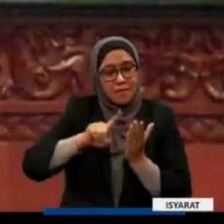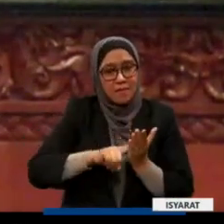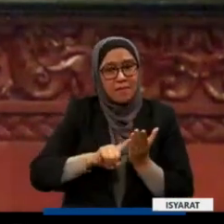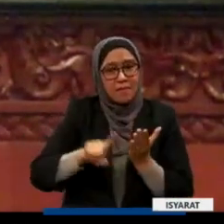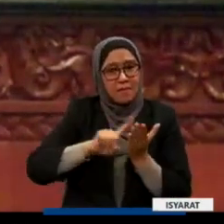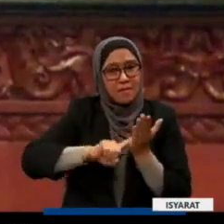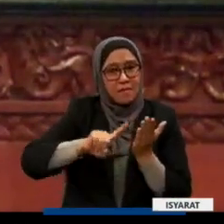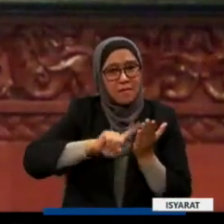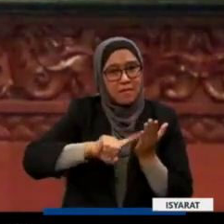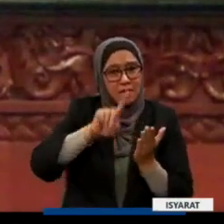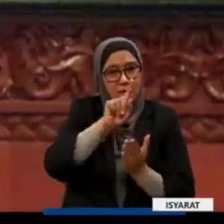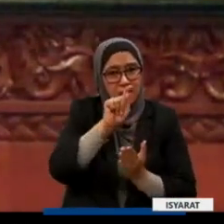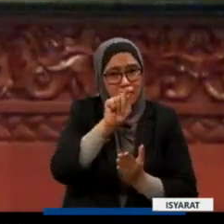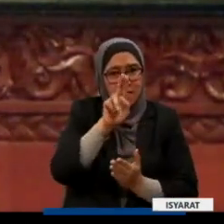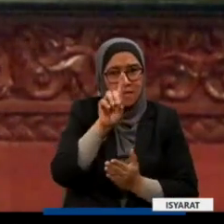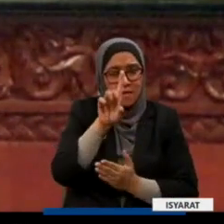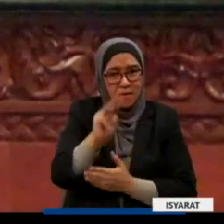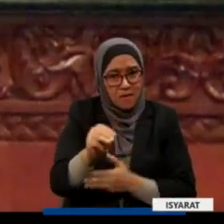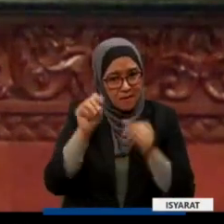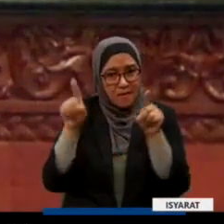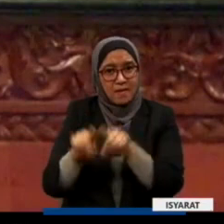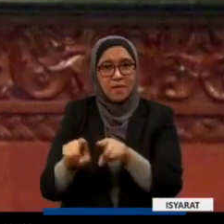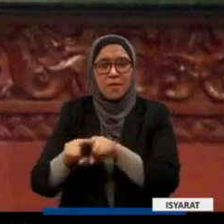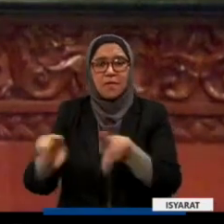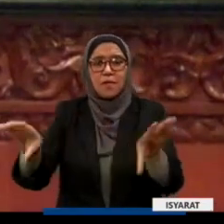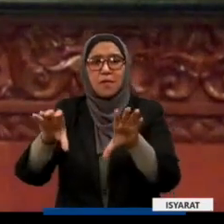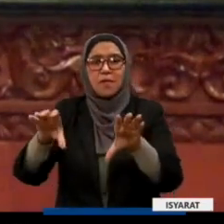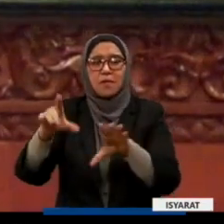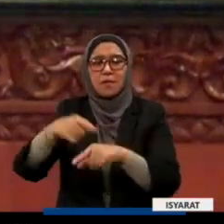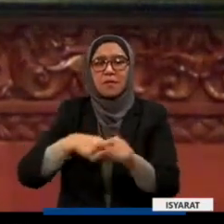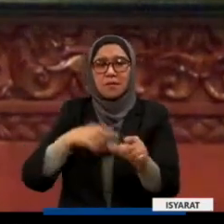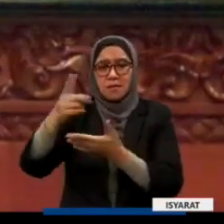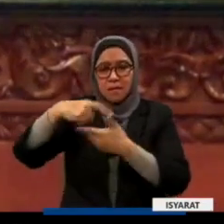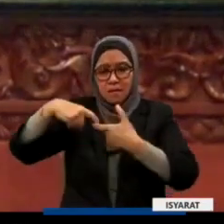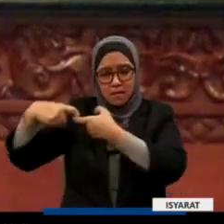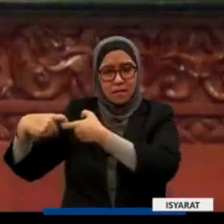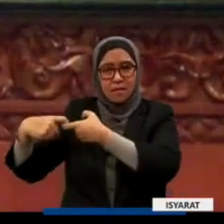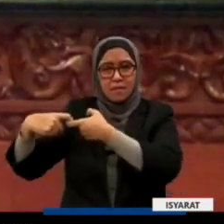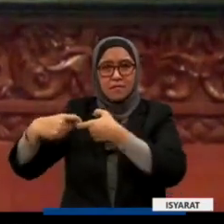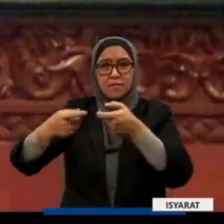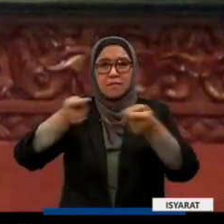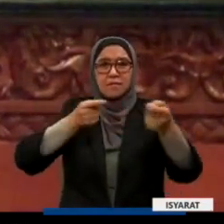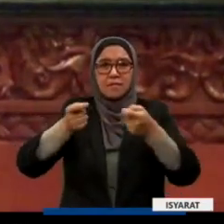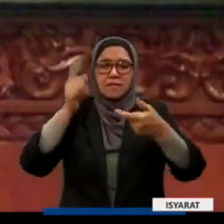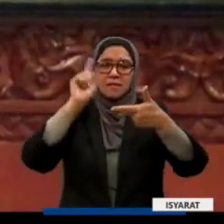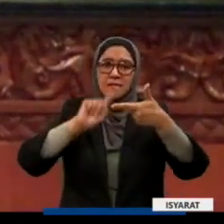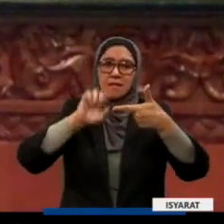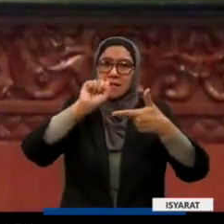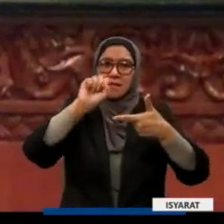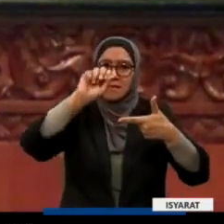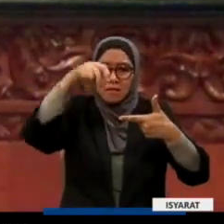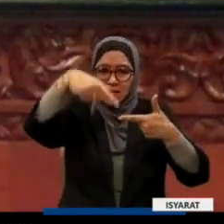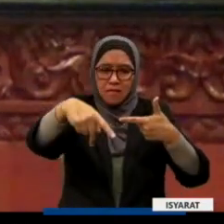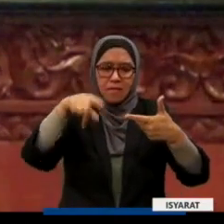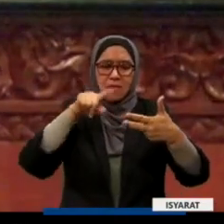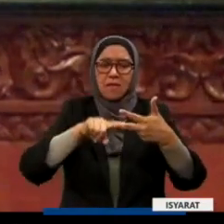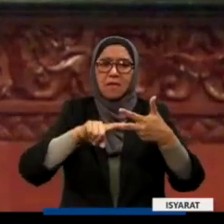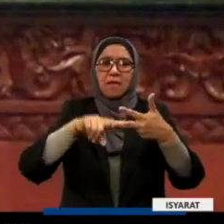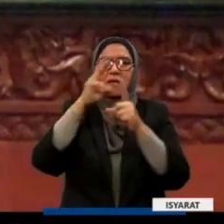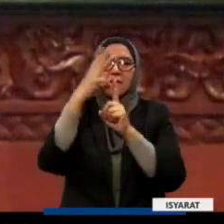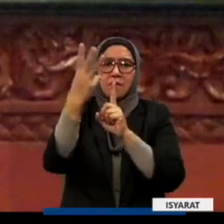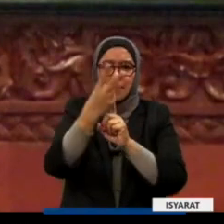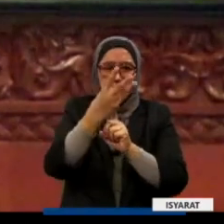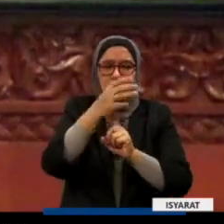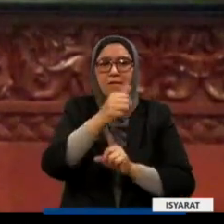juga turut dibuat berkaitan aspek-aspek pentakwilan positif operasi cendet atau Opi isu kebajikan